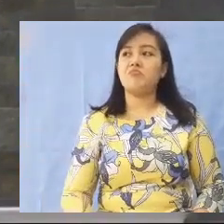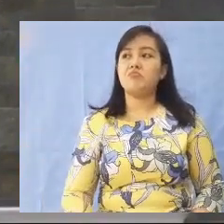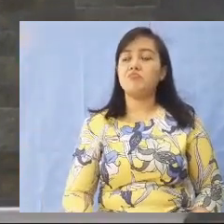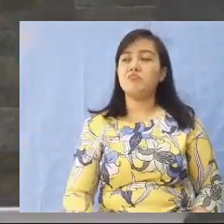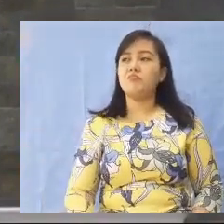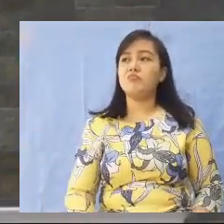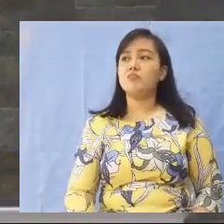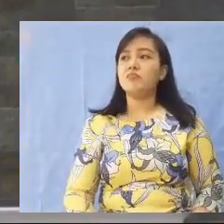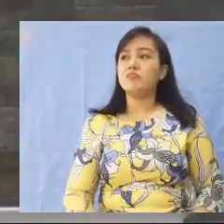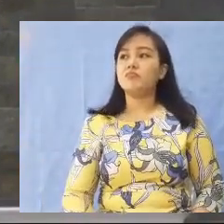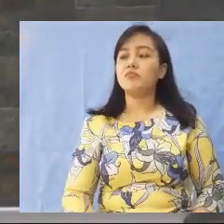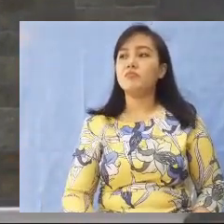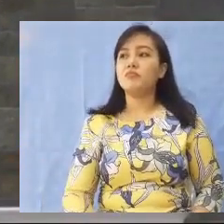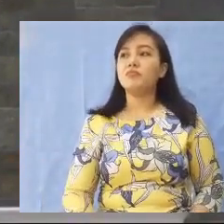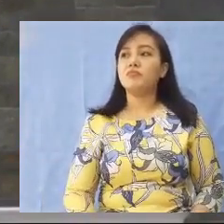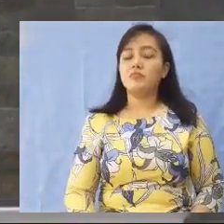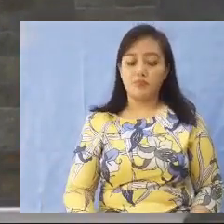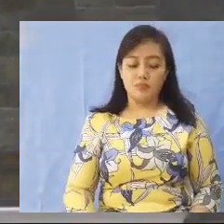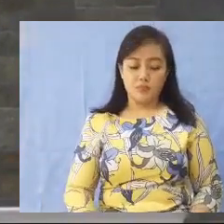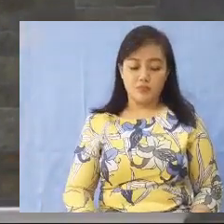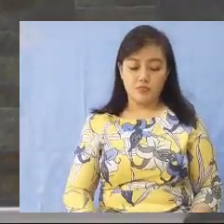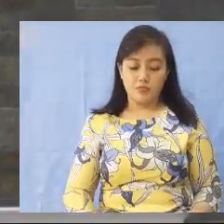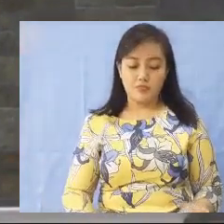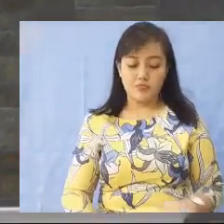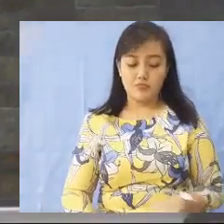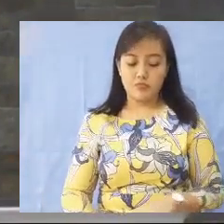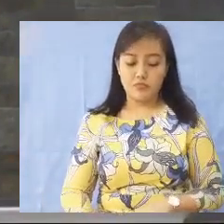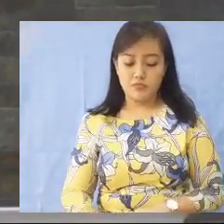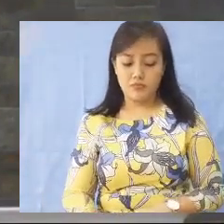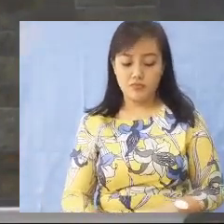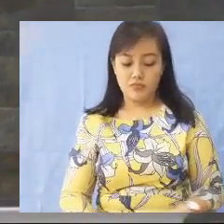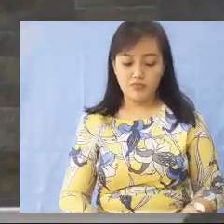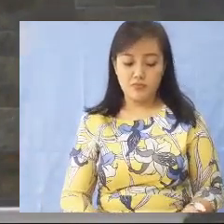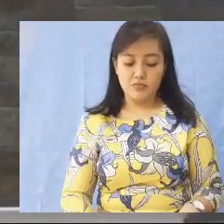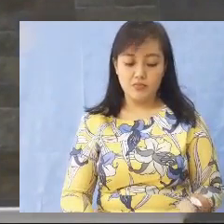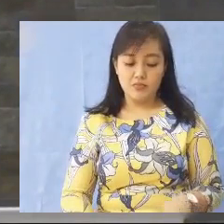Panginoon. Tapos ito mga maruruming tao to, ba't ako makikisama?